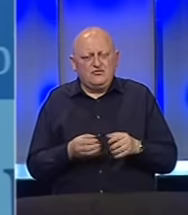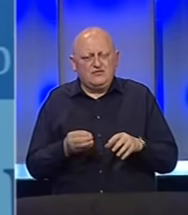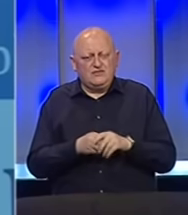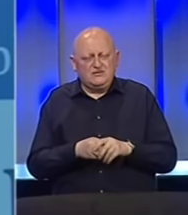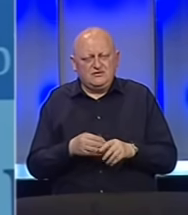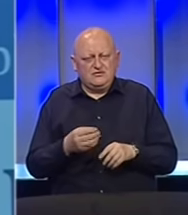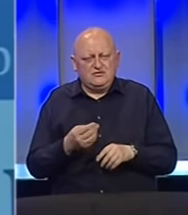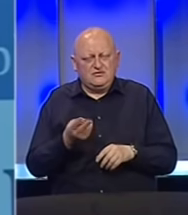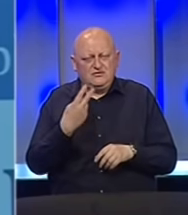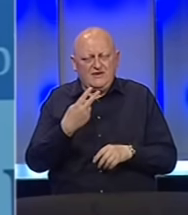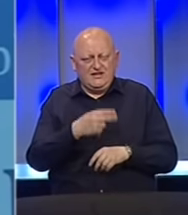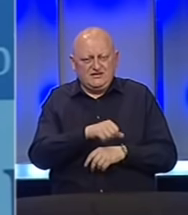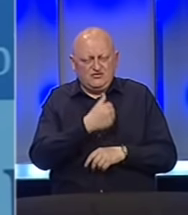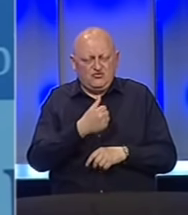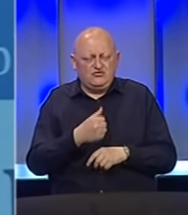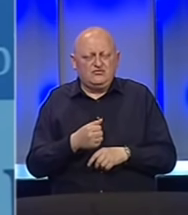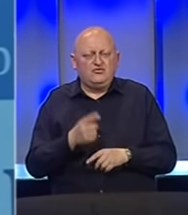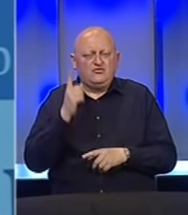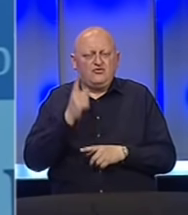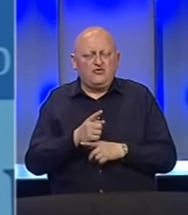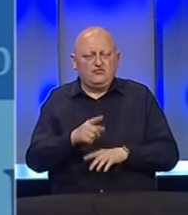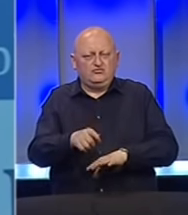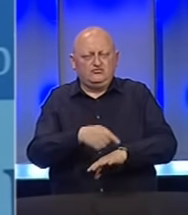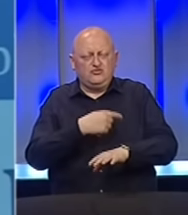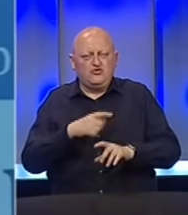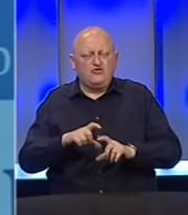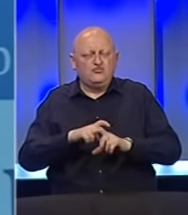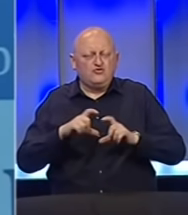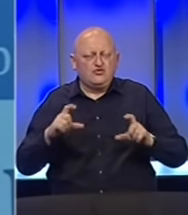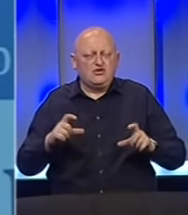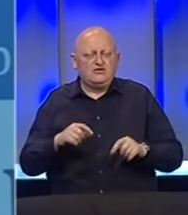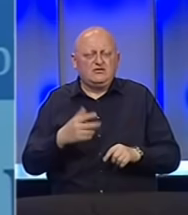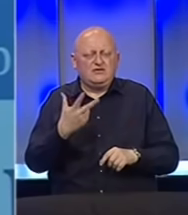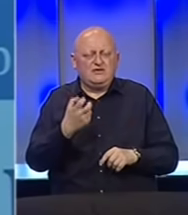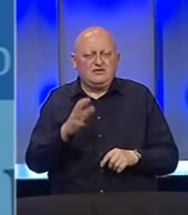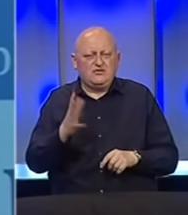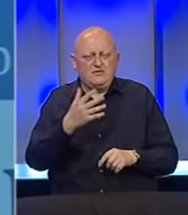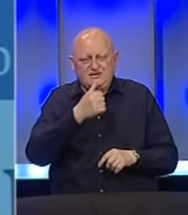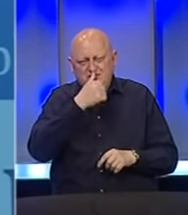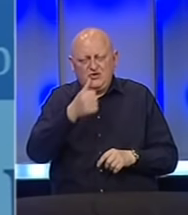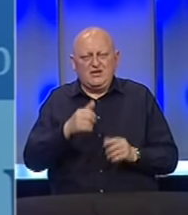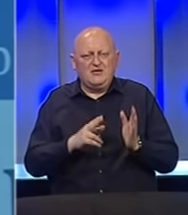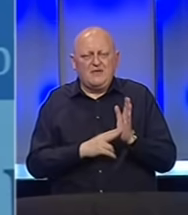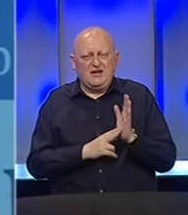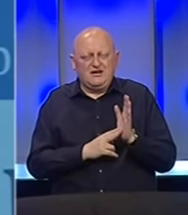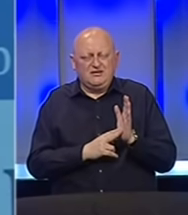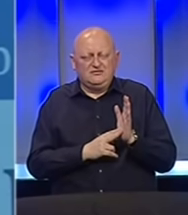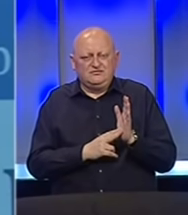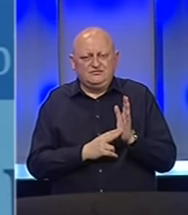budžetu za 2020. godinu odluka o dugoročnom zaduženju iznosila je 315 miliona maraka,